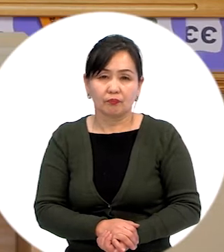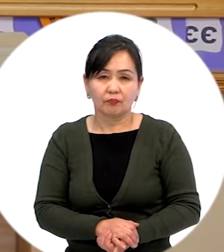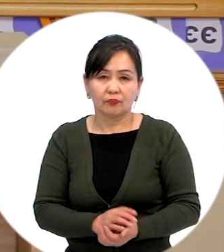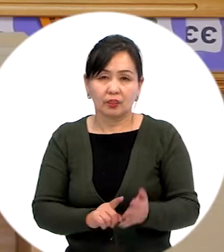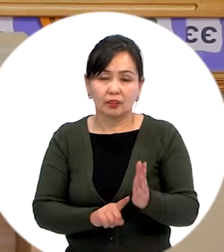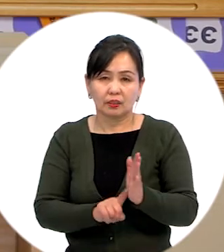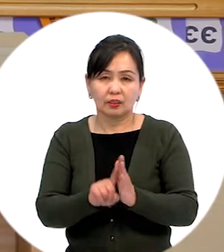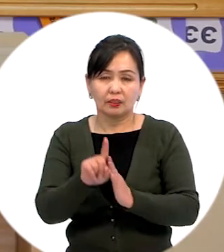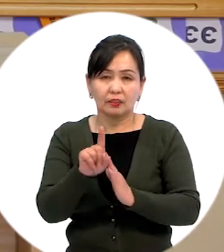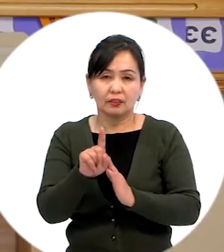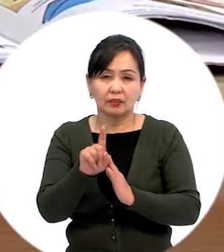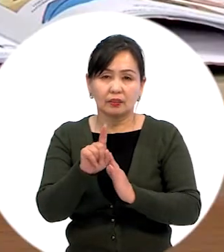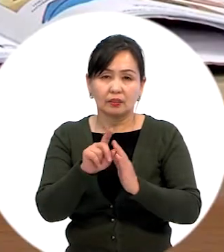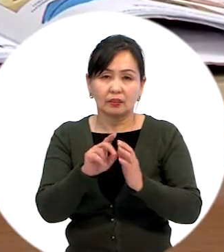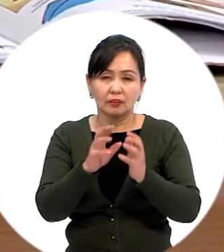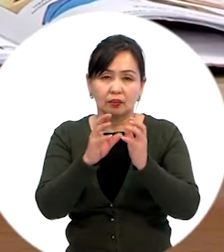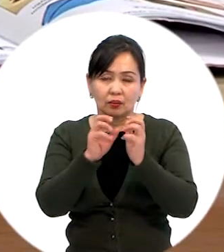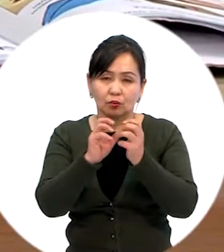гэхээр баримлын шавраа маш сайн